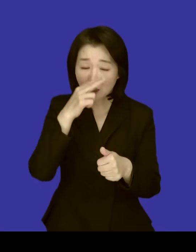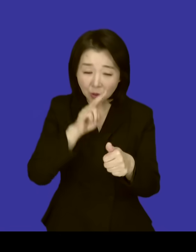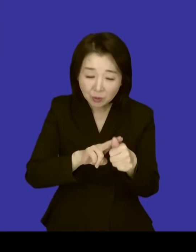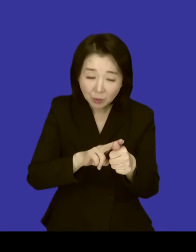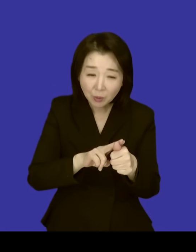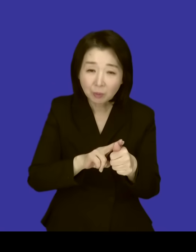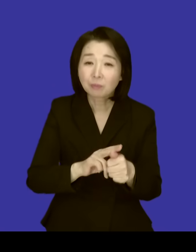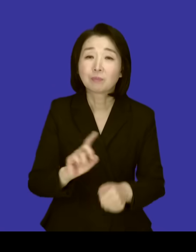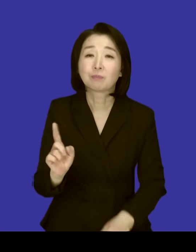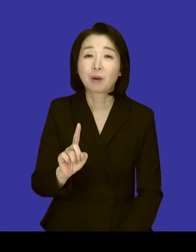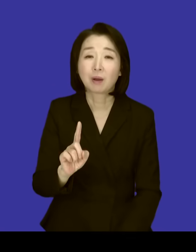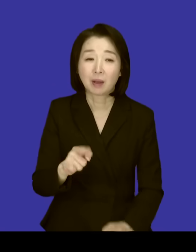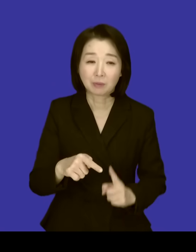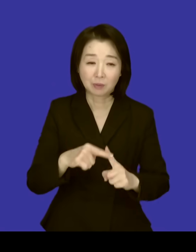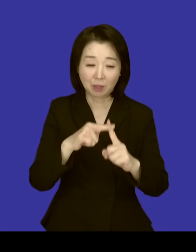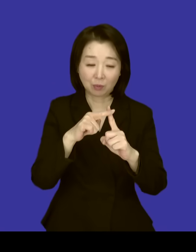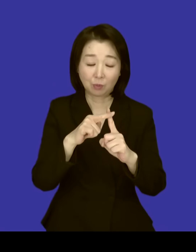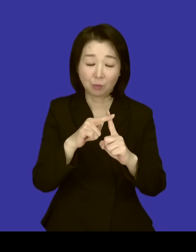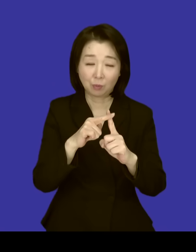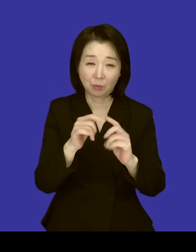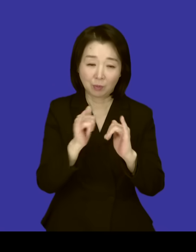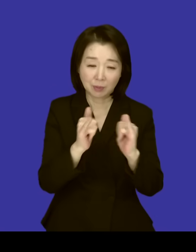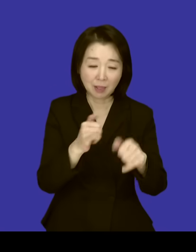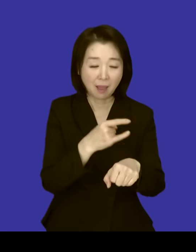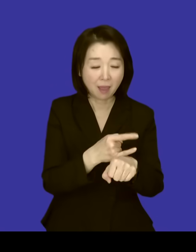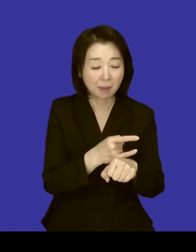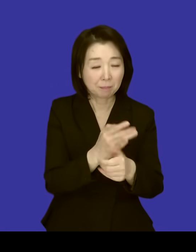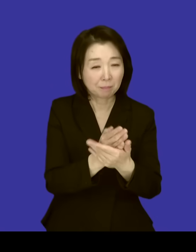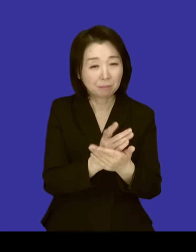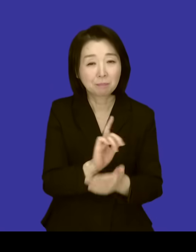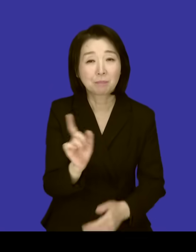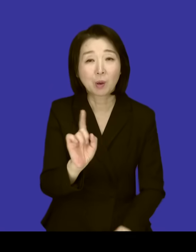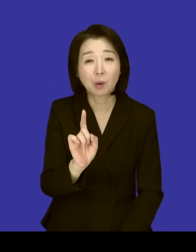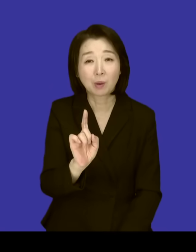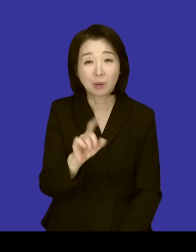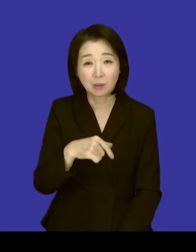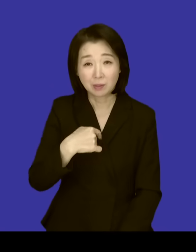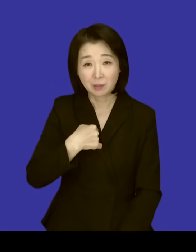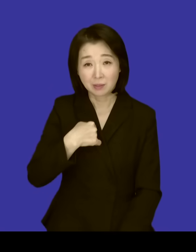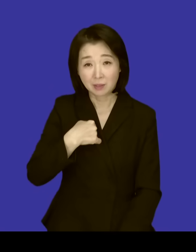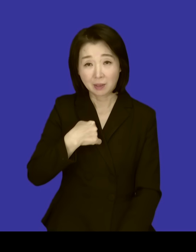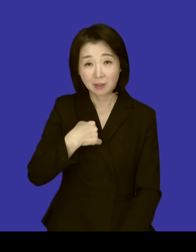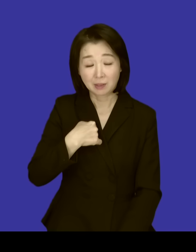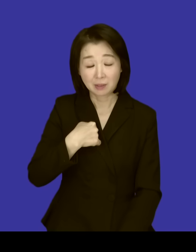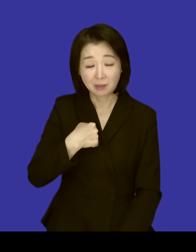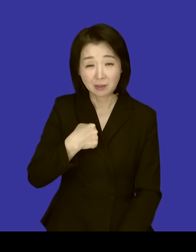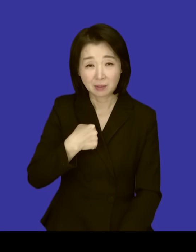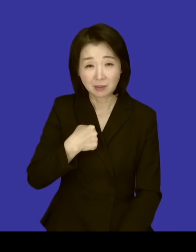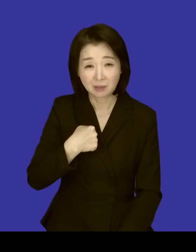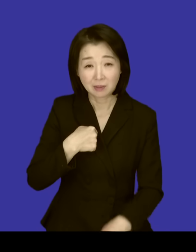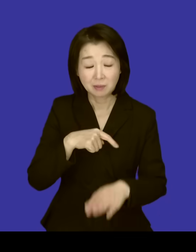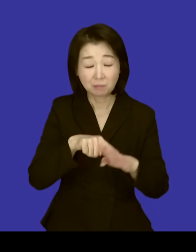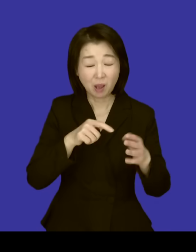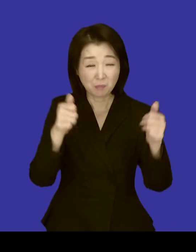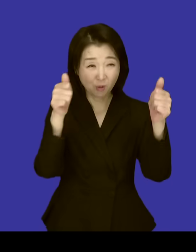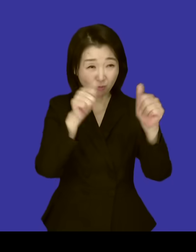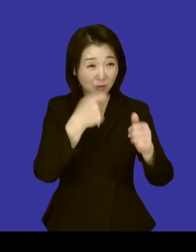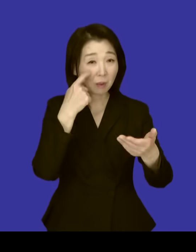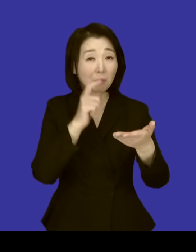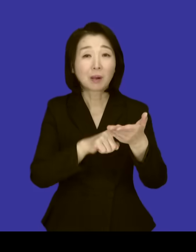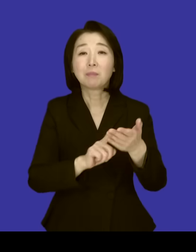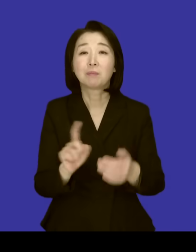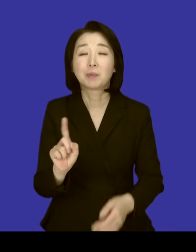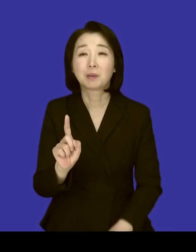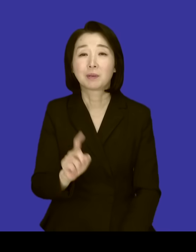아니면은 간호사가 될 거냐 이건데 그때 제 안에 있던 우상을 발견하게 돼요. 무슨